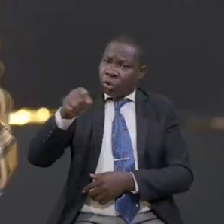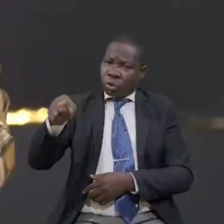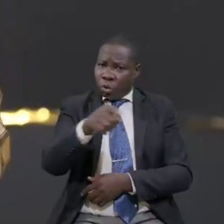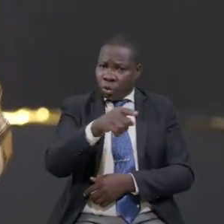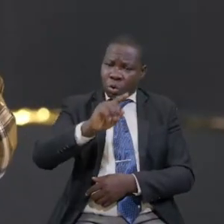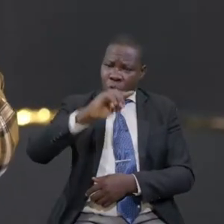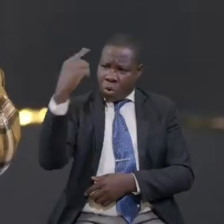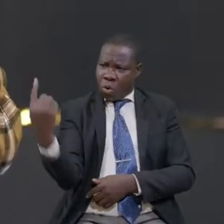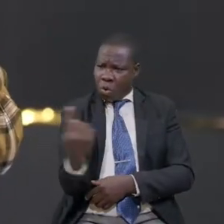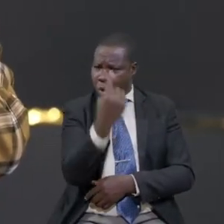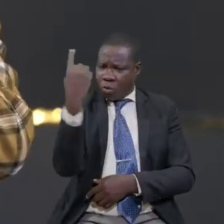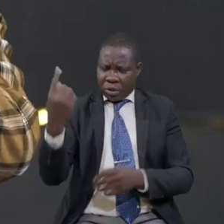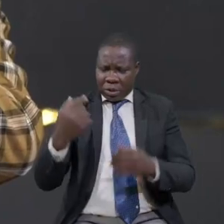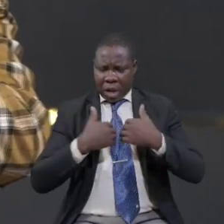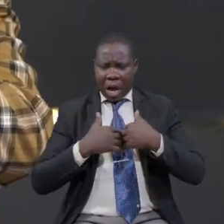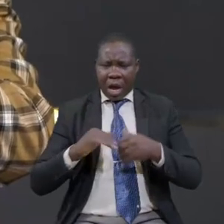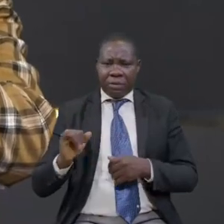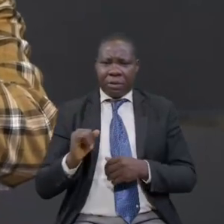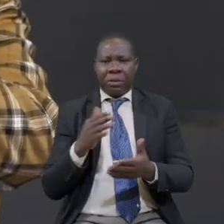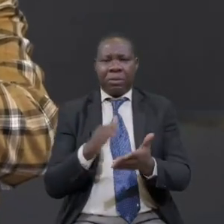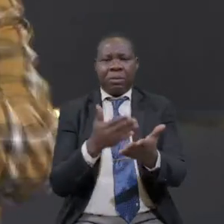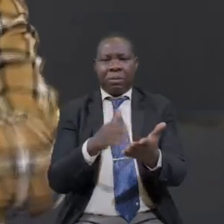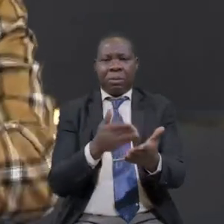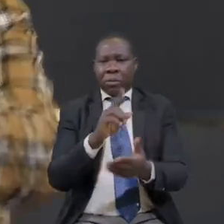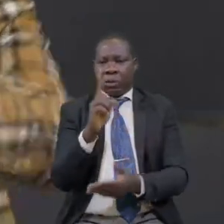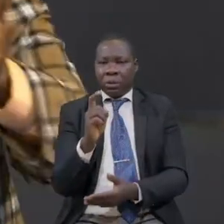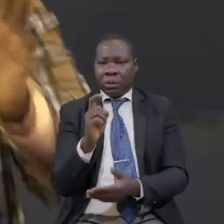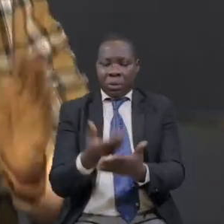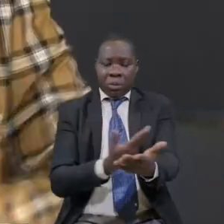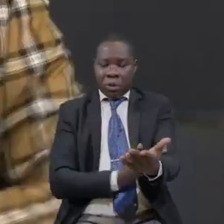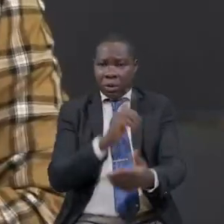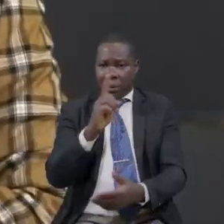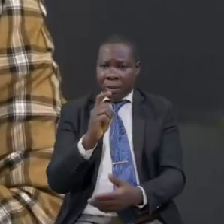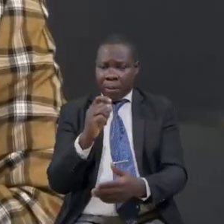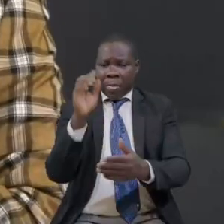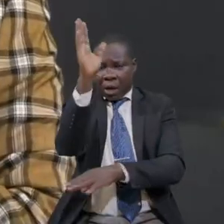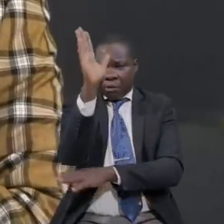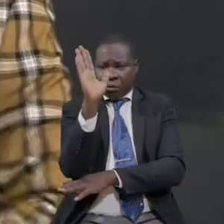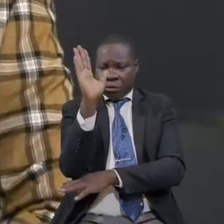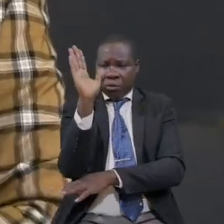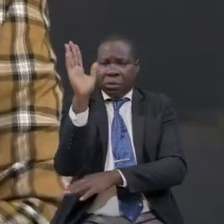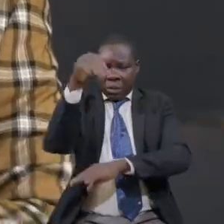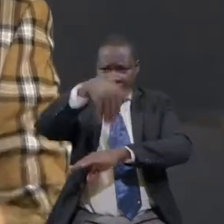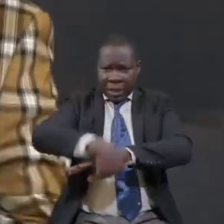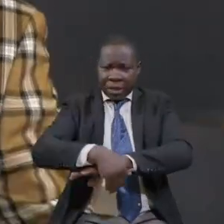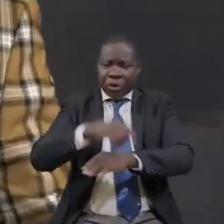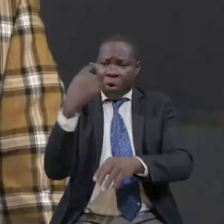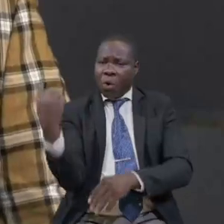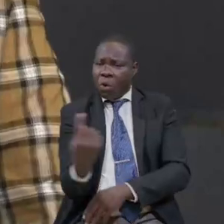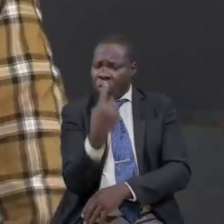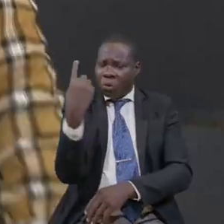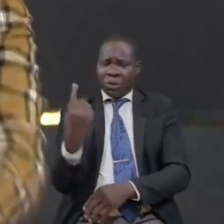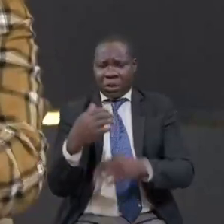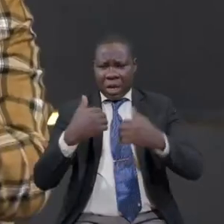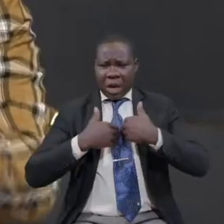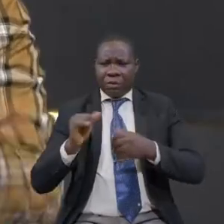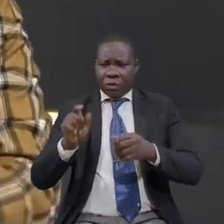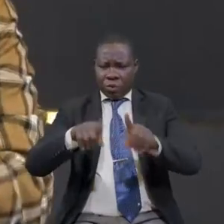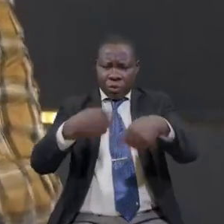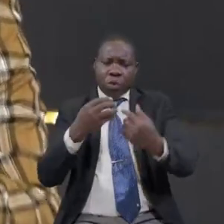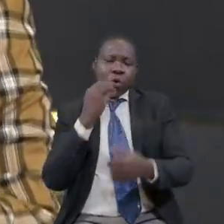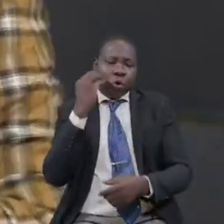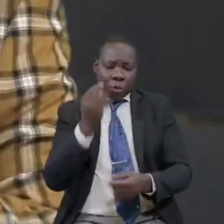possédant toujours l'argent, l'après-midi, matin, après-midi, le soir, toujours vous possédez,